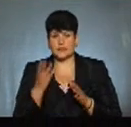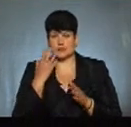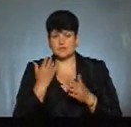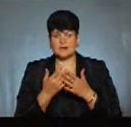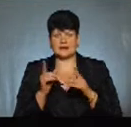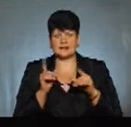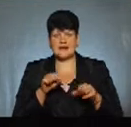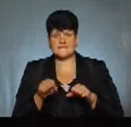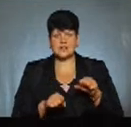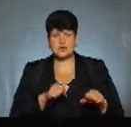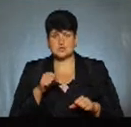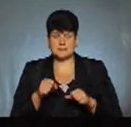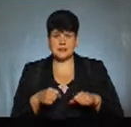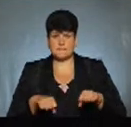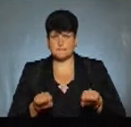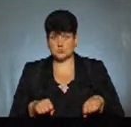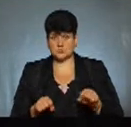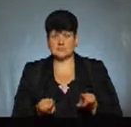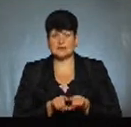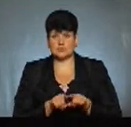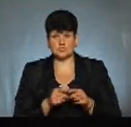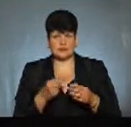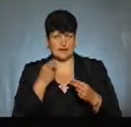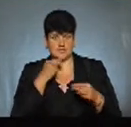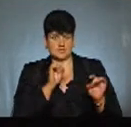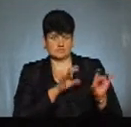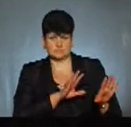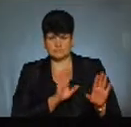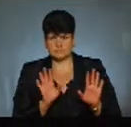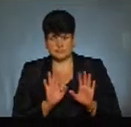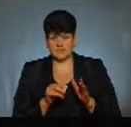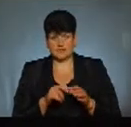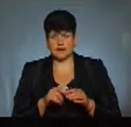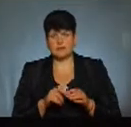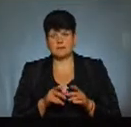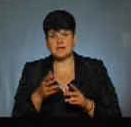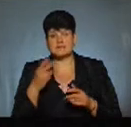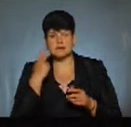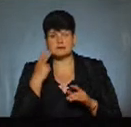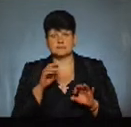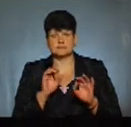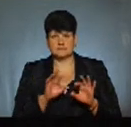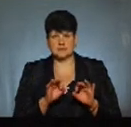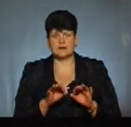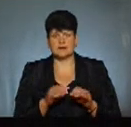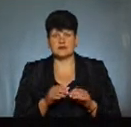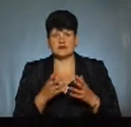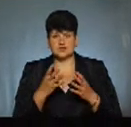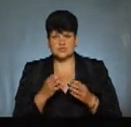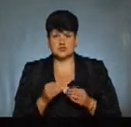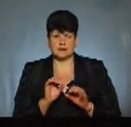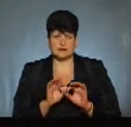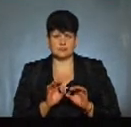на велосипеді чи на мотоциклі, також краще відійти подалі. Тут такі рекомендації ми завжди даємо. Я думаю, що я в тій передачі ще